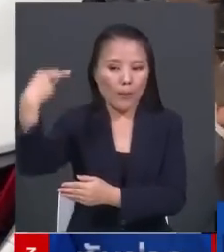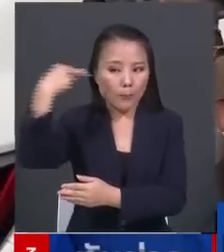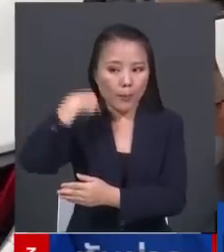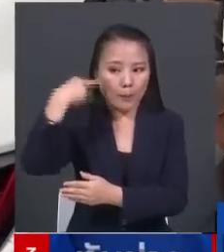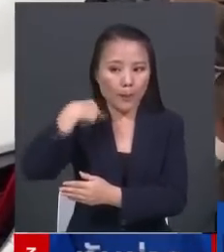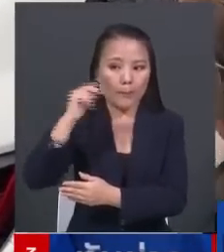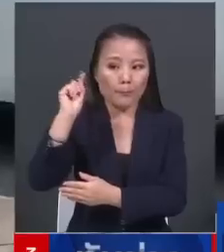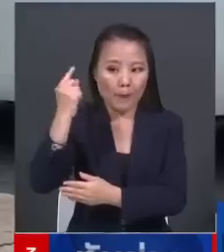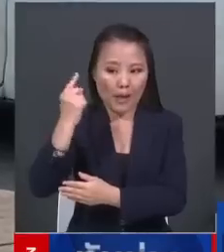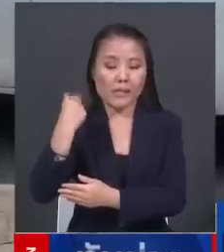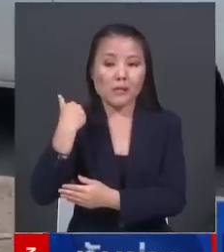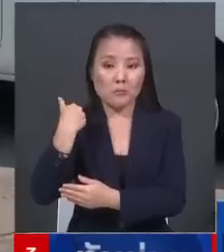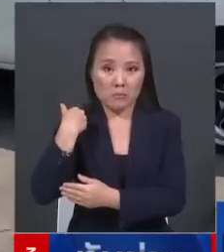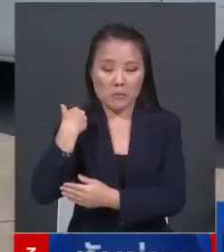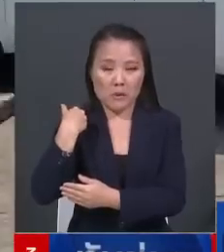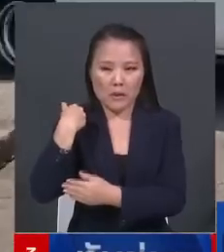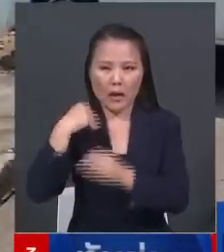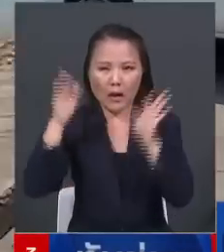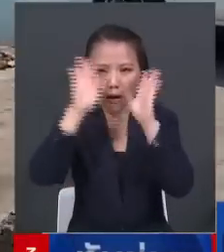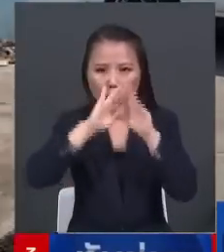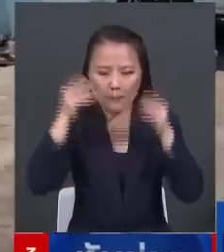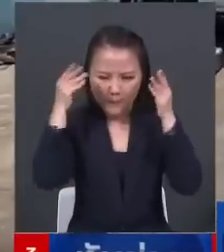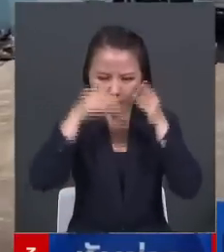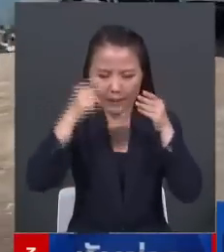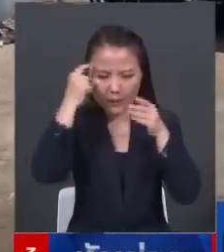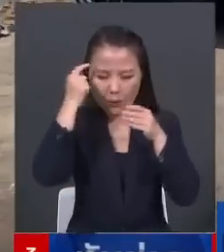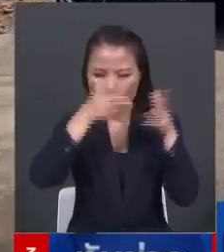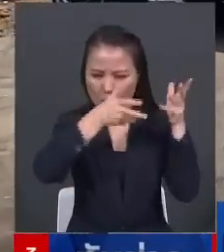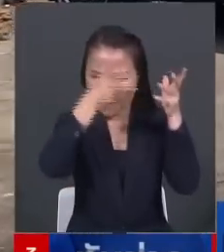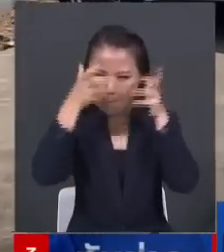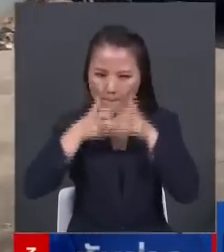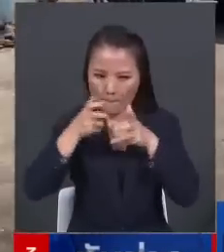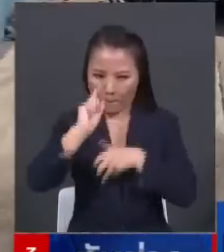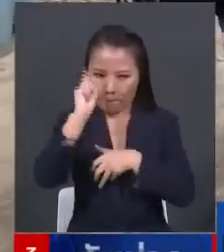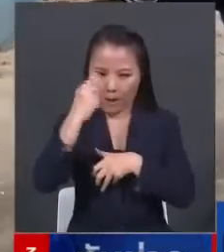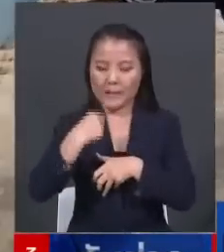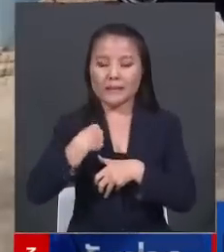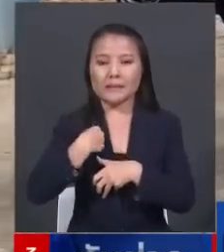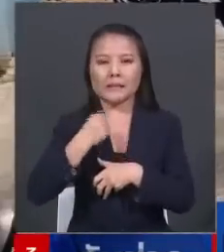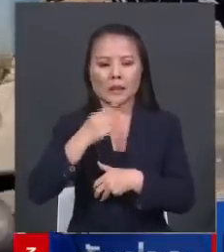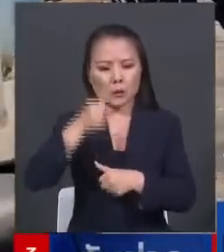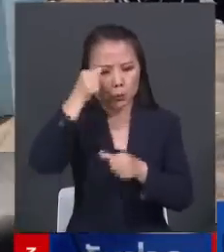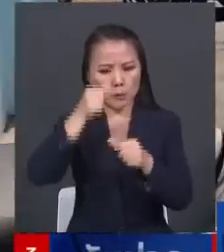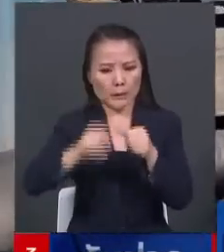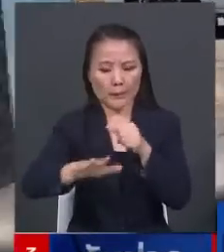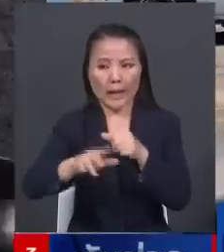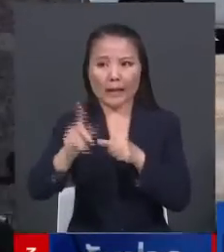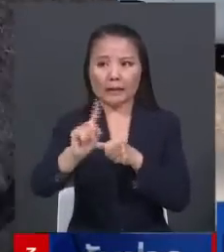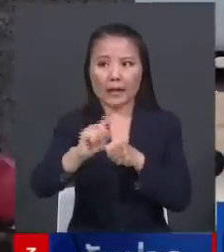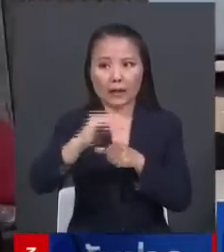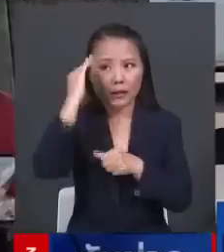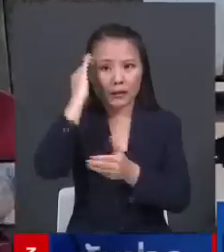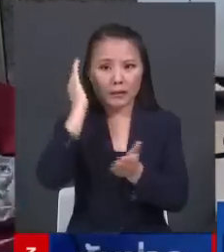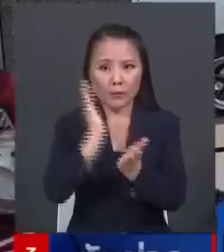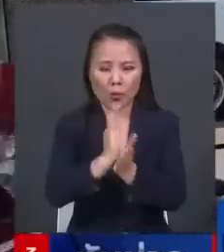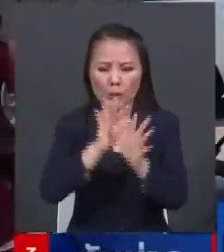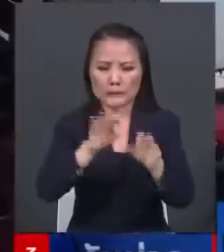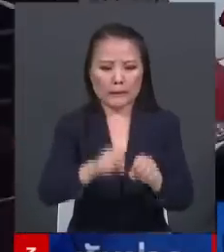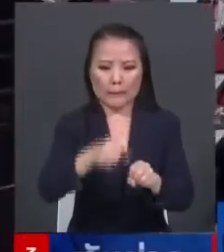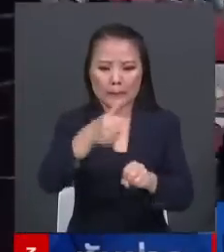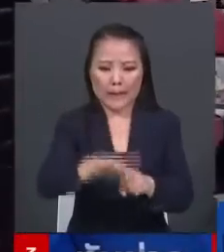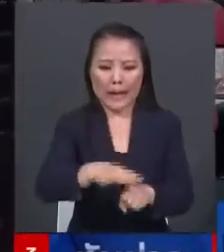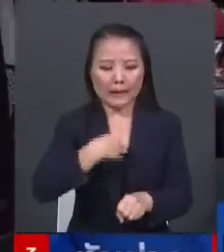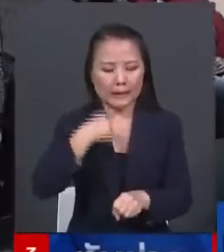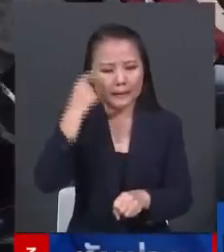ะ ไปตัดผมด้วยนะ คือเหมือนจะตั้งใจที่จะแบบปลอมตัวค่ะให้คนเนี่ยจำไม่ได้หรือเปล่าให้ตำรวจเนี่ยติดตามจับคุมตัวไม่